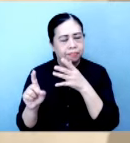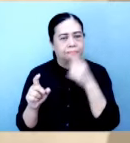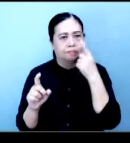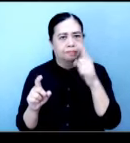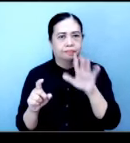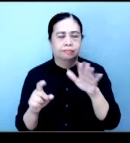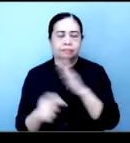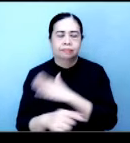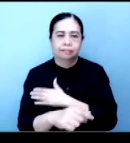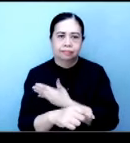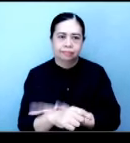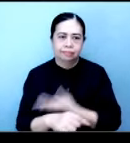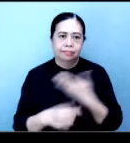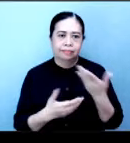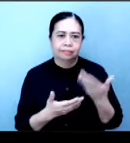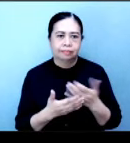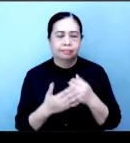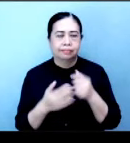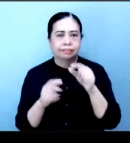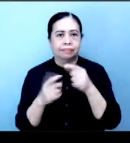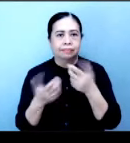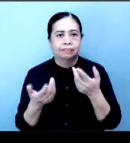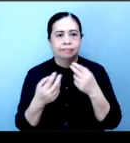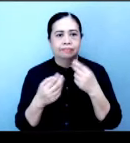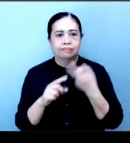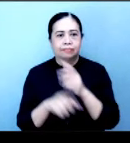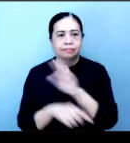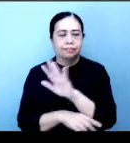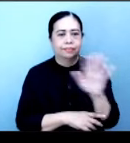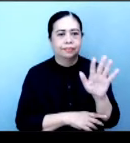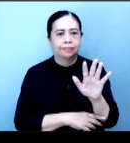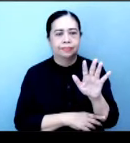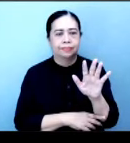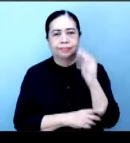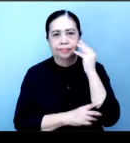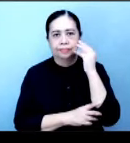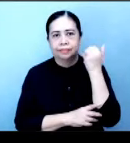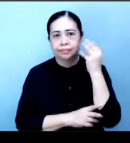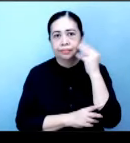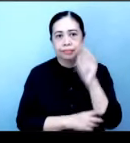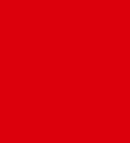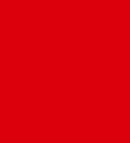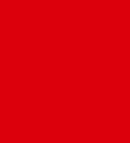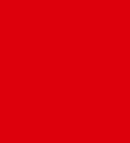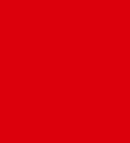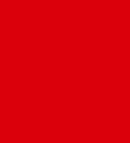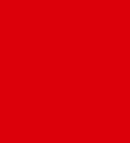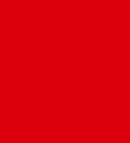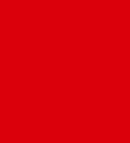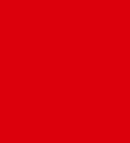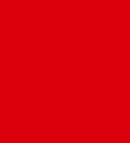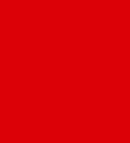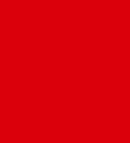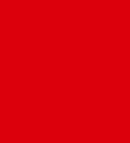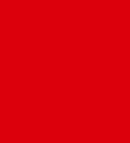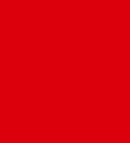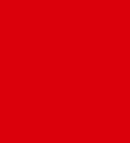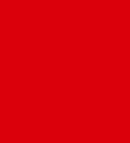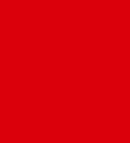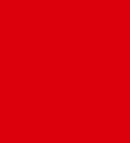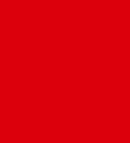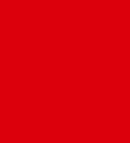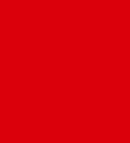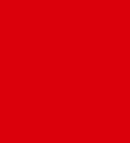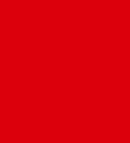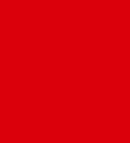kanya. Nagbabalita mula sa Frontline, MJ Marfori, News 5. Mga kapatid, Nikki de